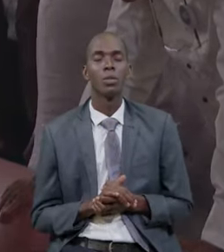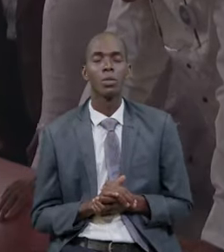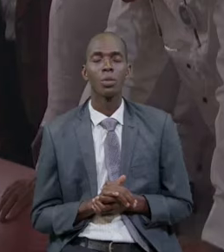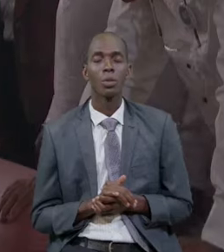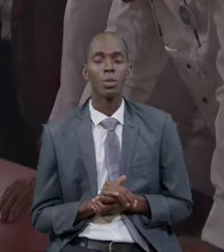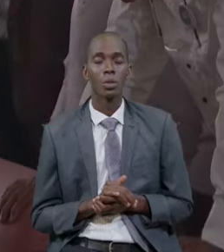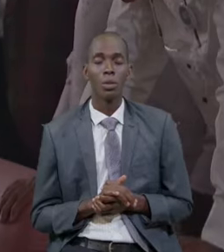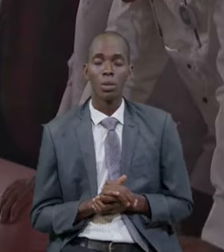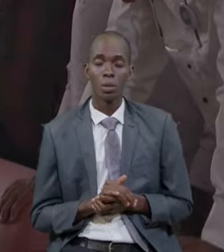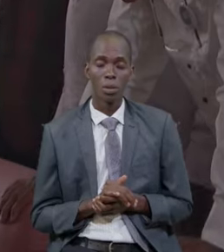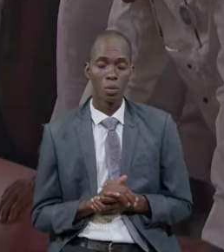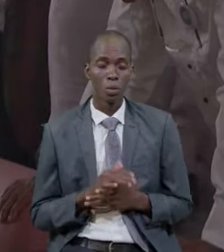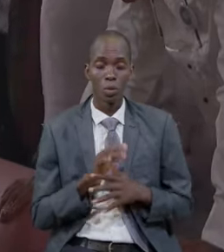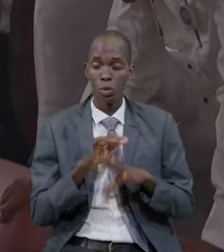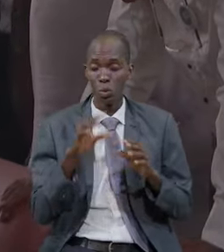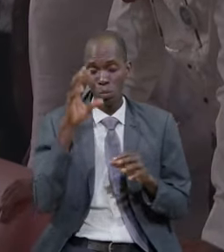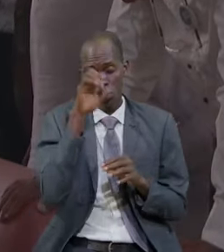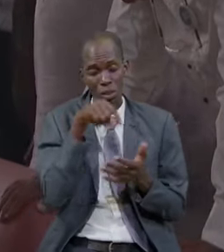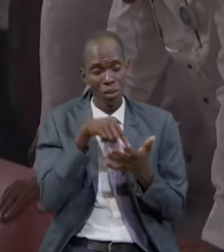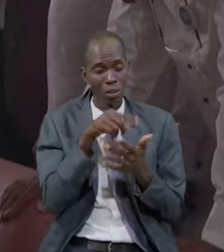Nous avons besoin d'une telle onction. Autrement,